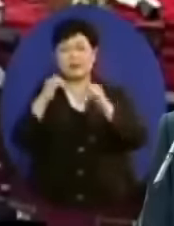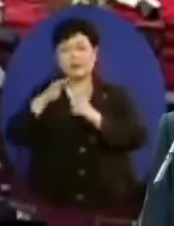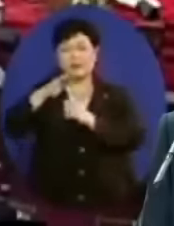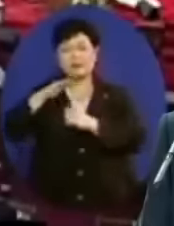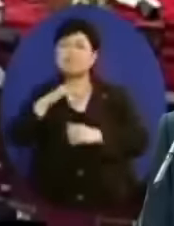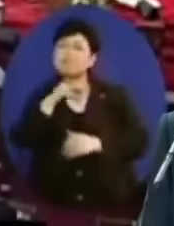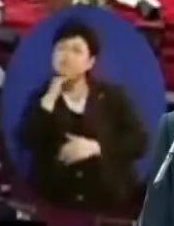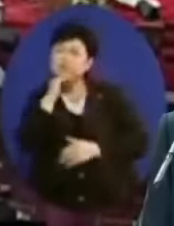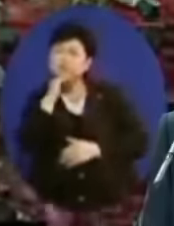없습니다. 왜냐하면